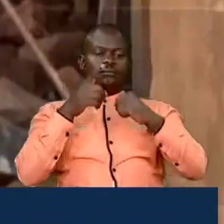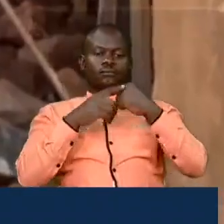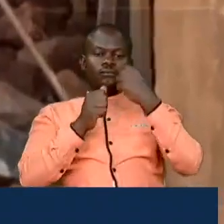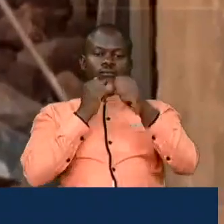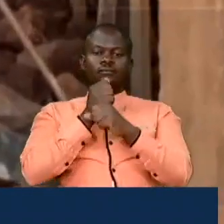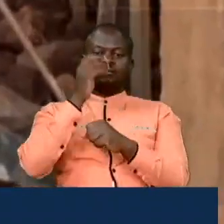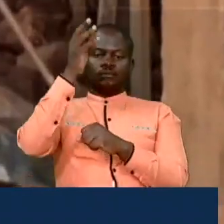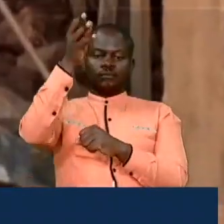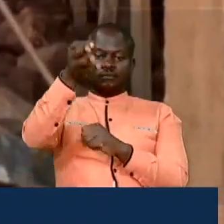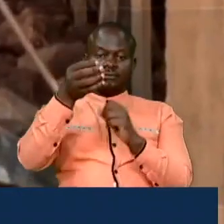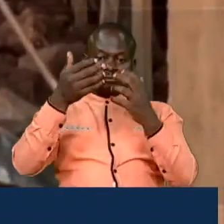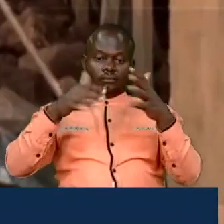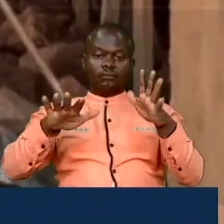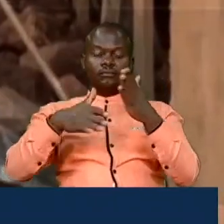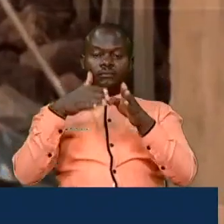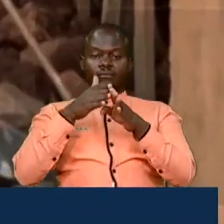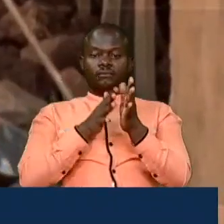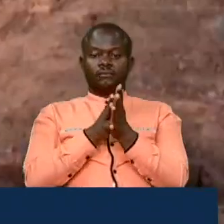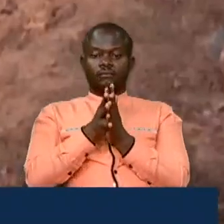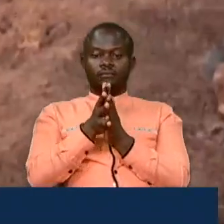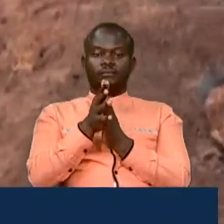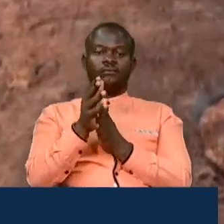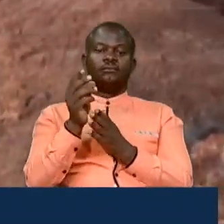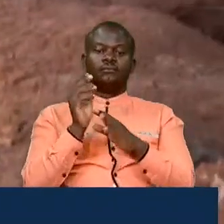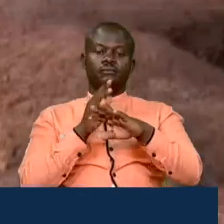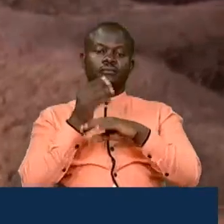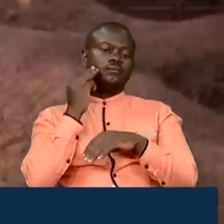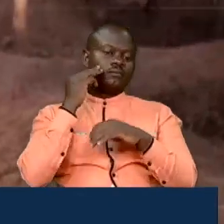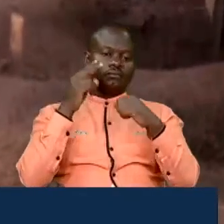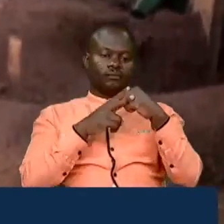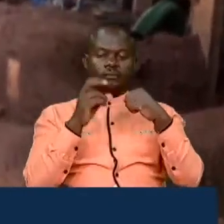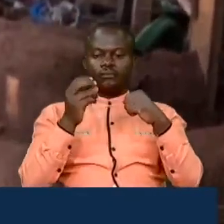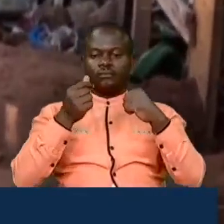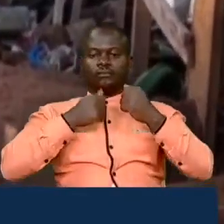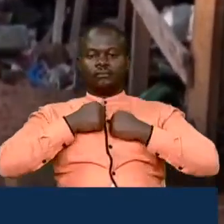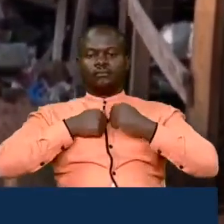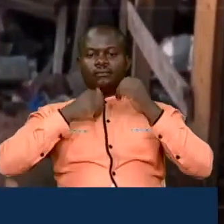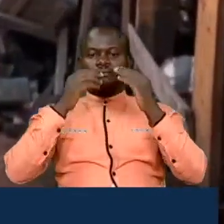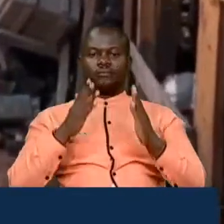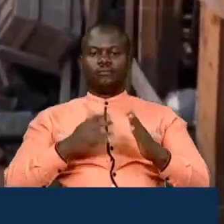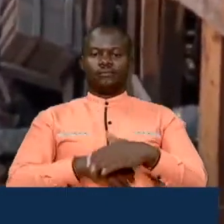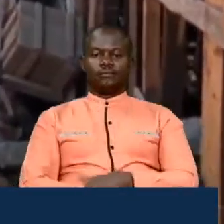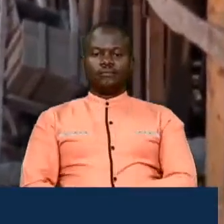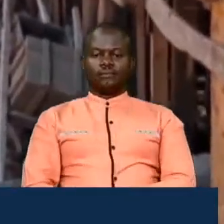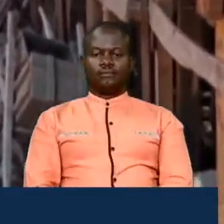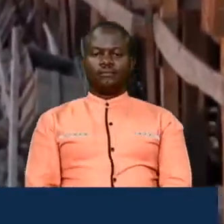utaha hazaba huzuye neza, hatwaye amafaranga asaga 1,700,000 y'u Rwanda. Theogene Twibanire, i Nyamasheke.